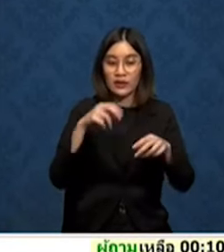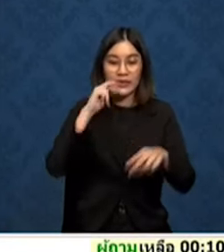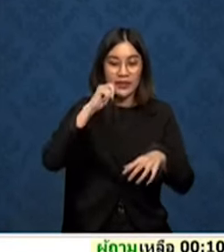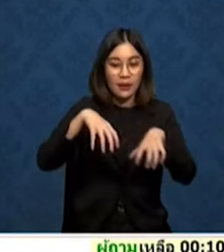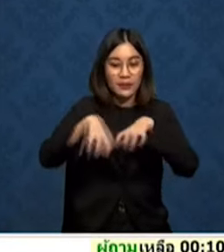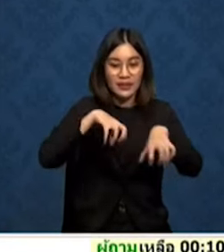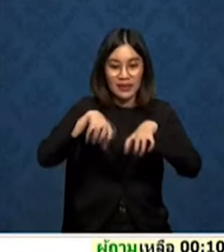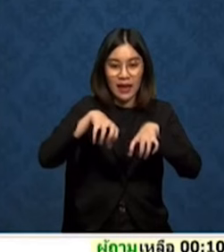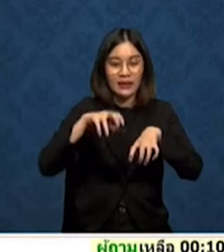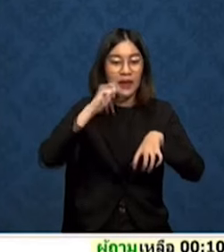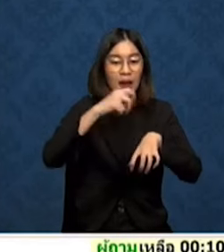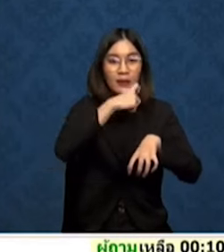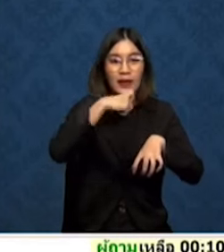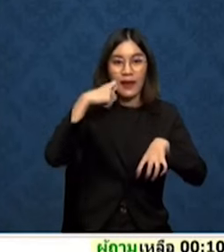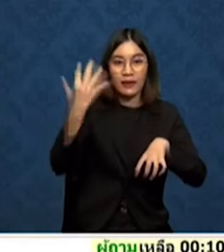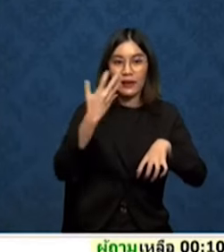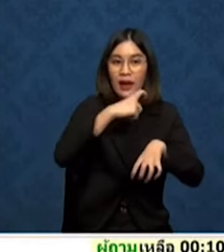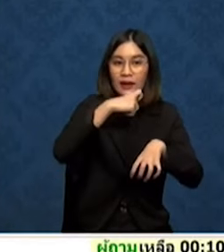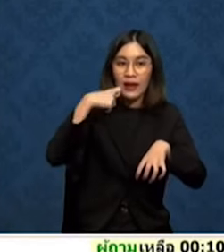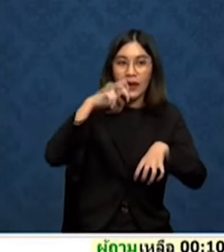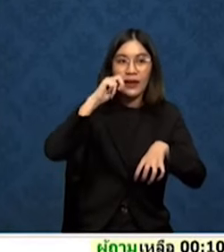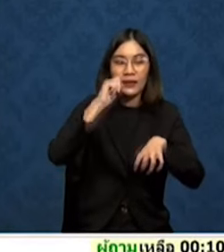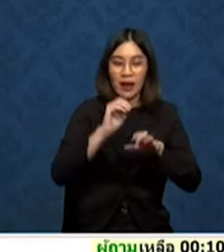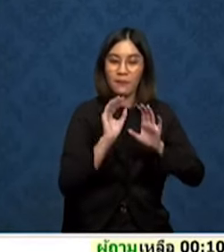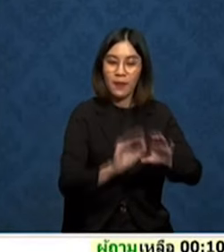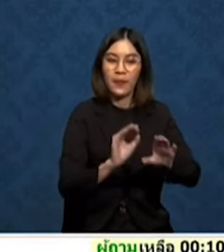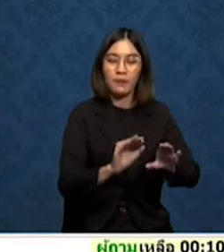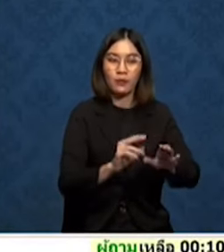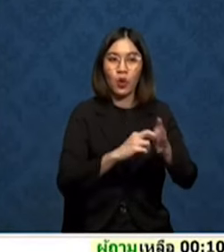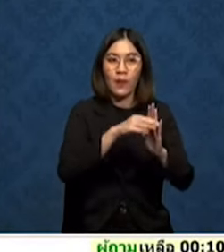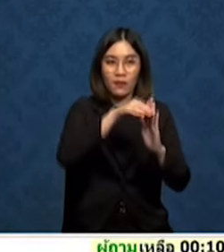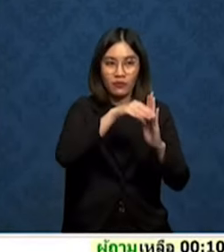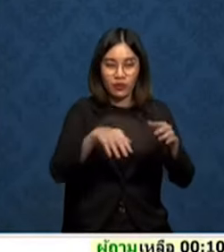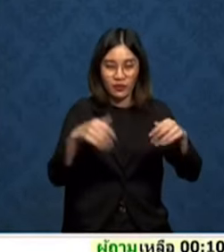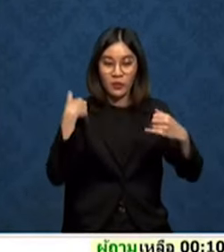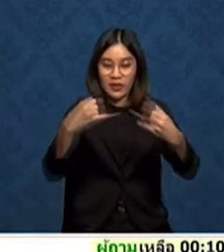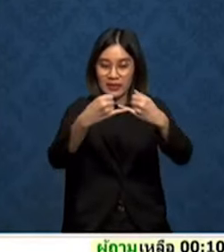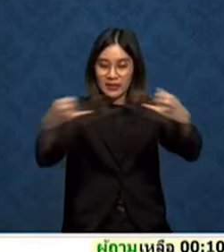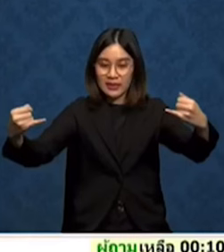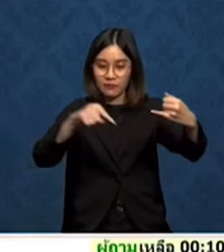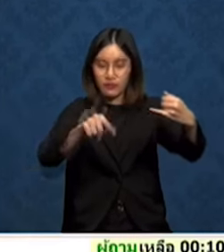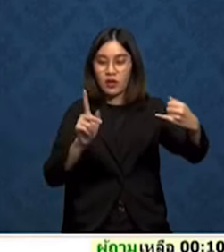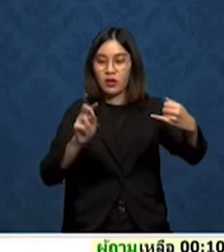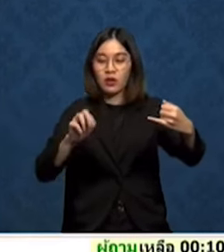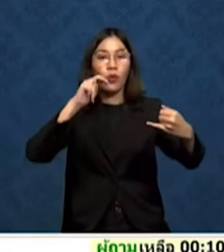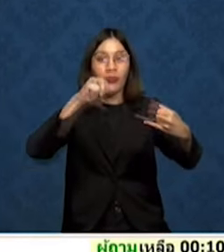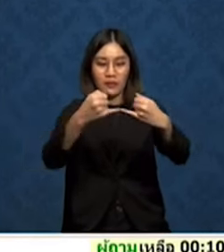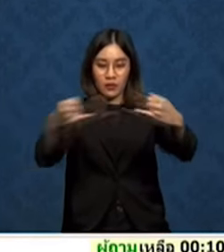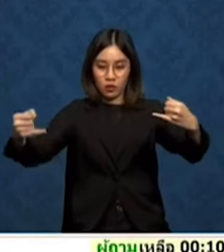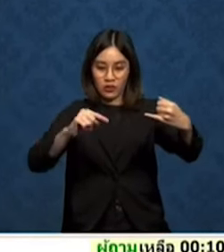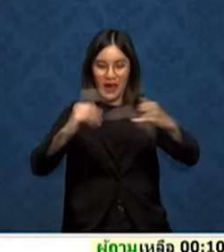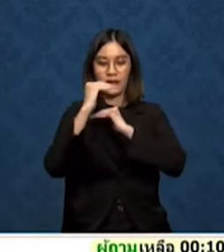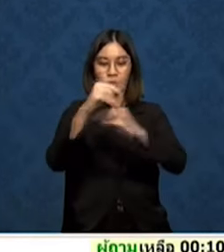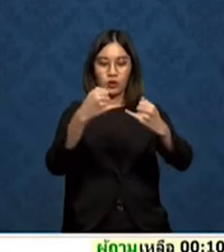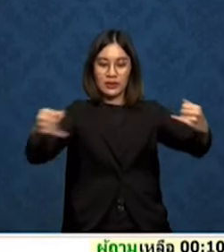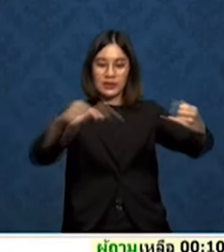น้ำน้ำแล้งในช่วงหน้าแล้งเนี่ยเราต้องเก็บเก็บกักน้ำไม่ให้ต่ำกว่าเส้นที่ทางกรมชลประทานได้กำหนดไว้นะ